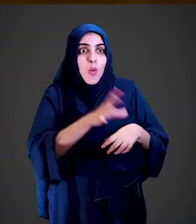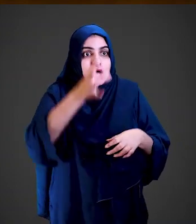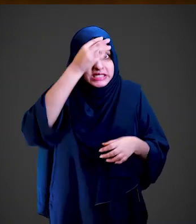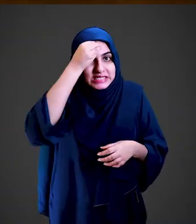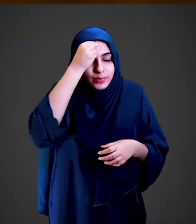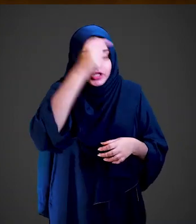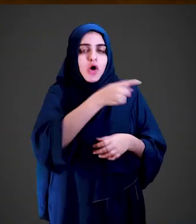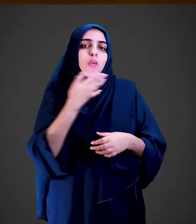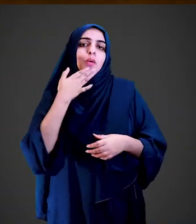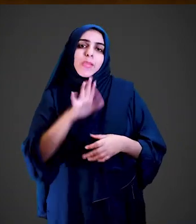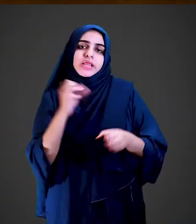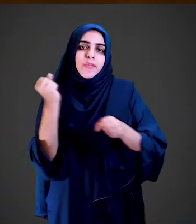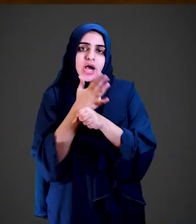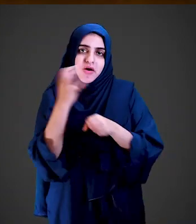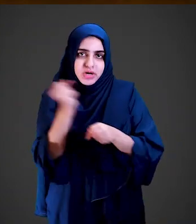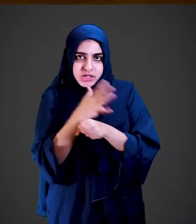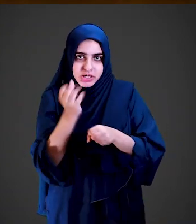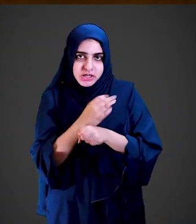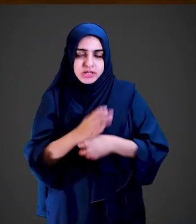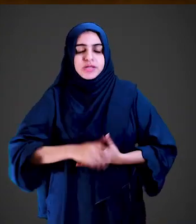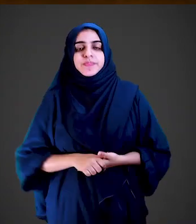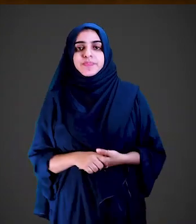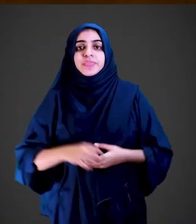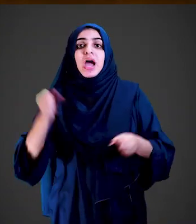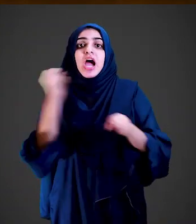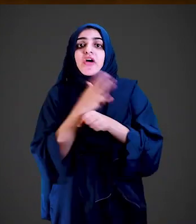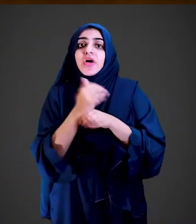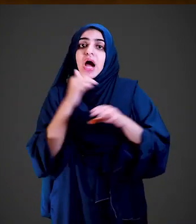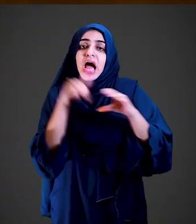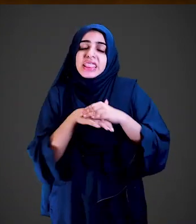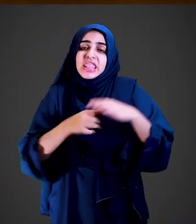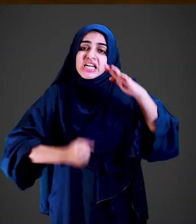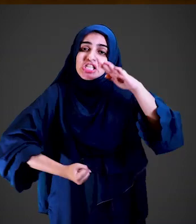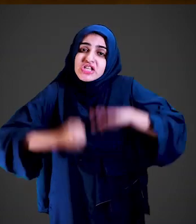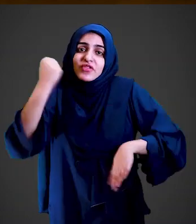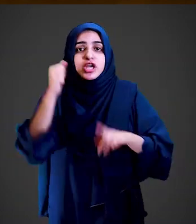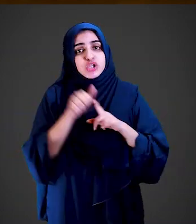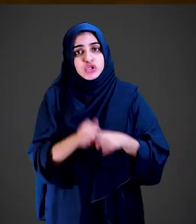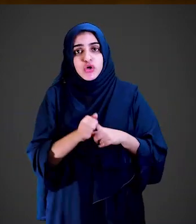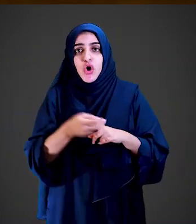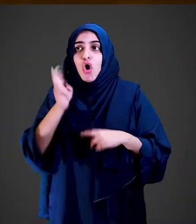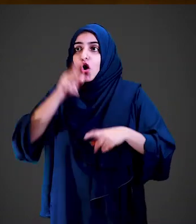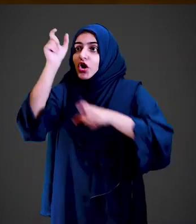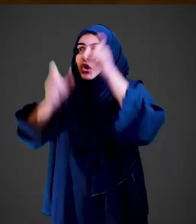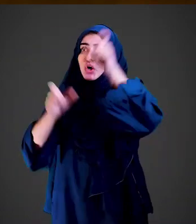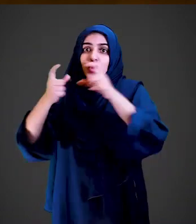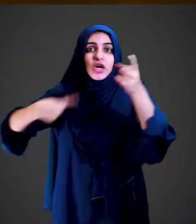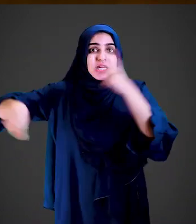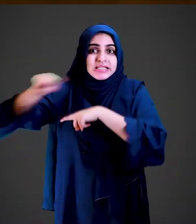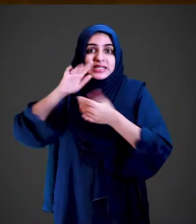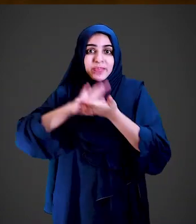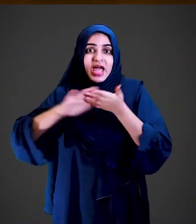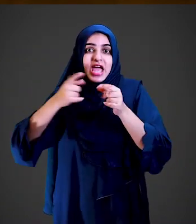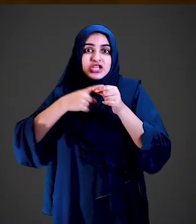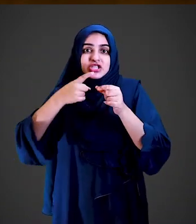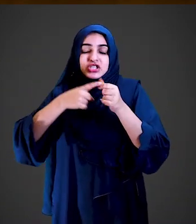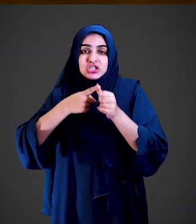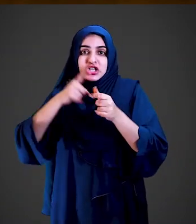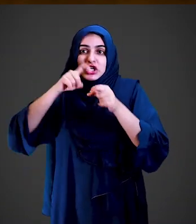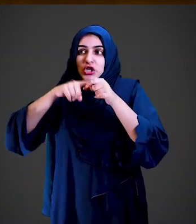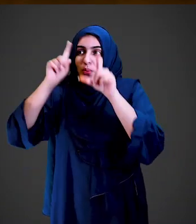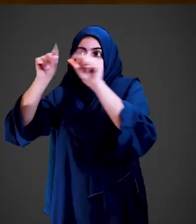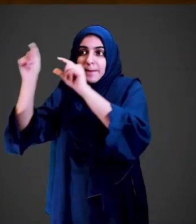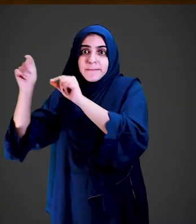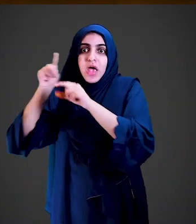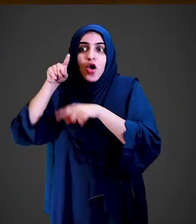اس میں ہر طرح کی شفافیت ہونا چاہیے لوگوں کے جو حقوق ہیں ان کا استحصال نہیں ہونا چاہیے